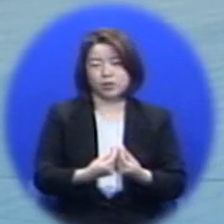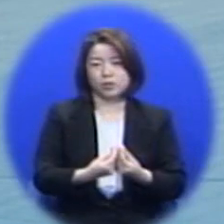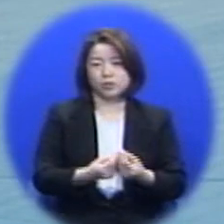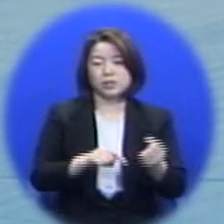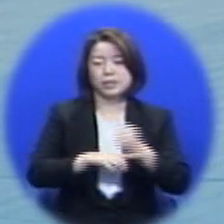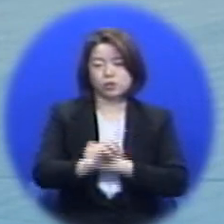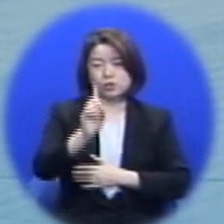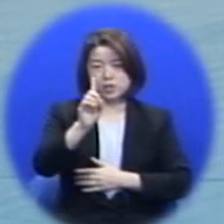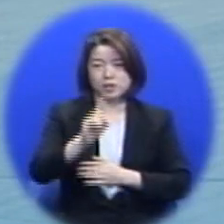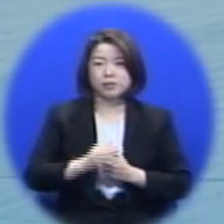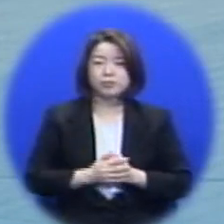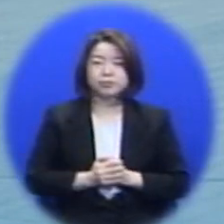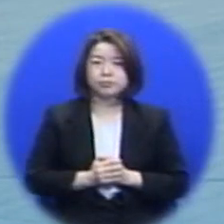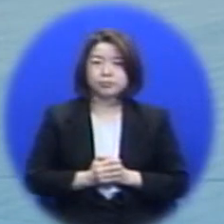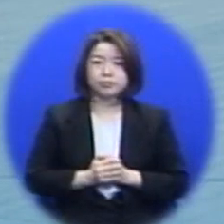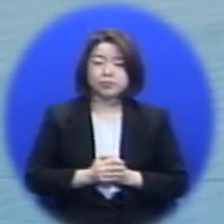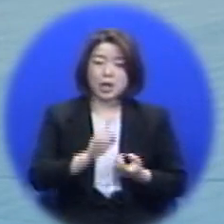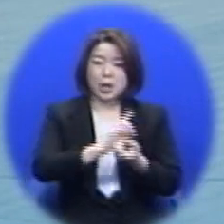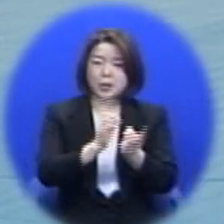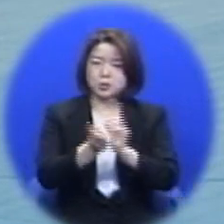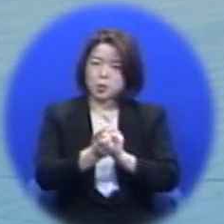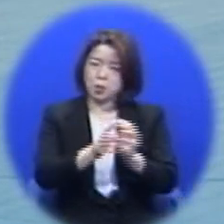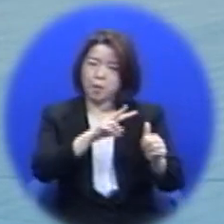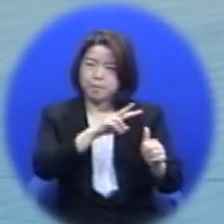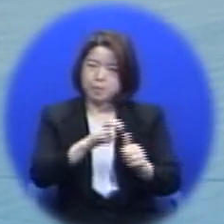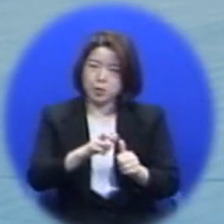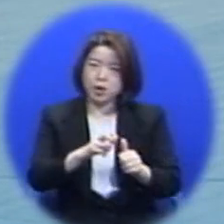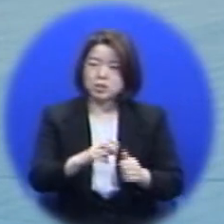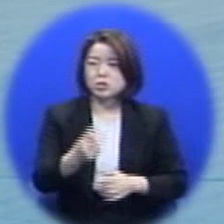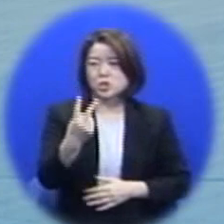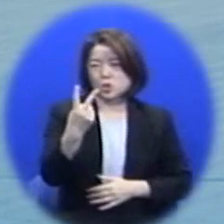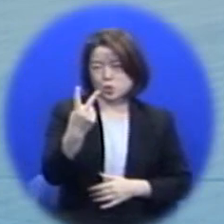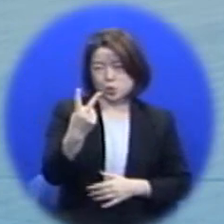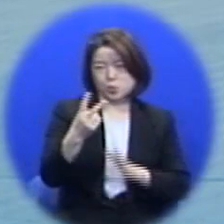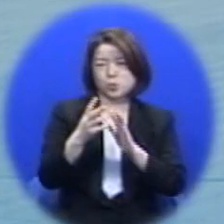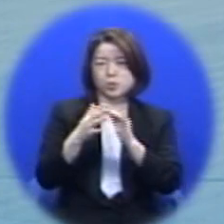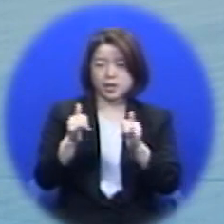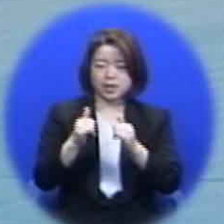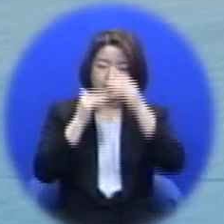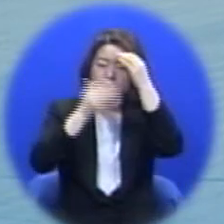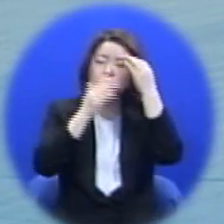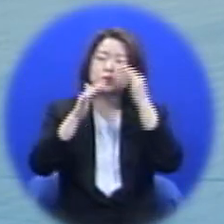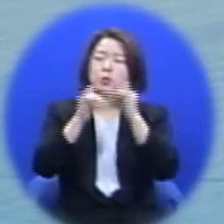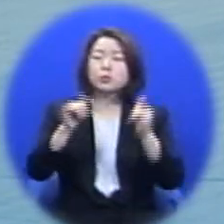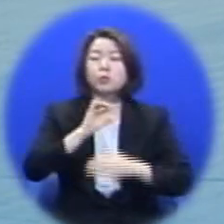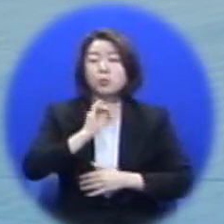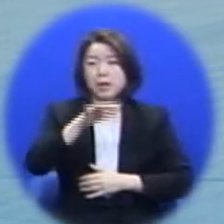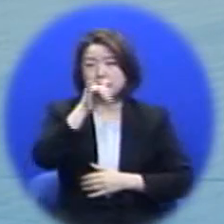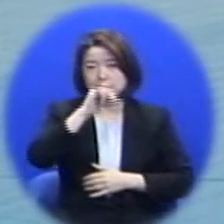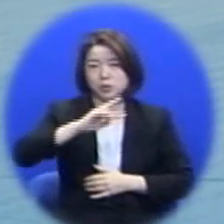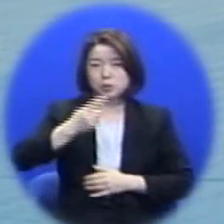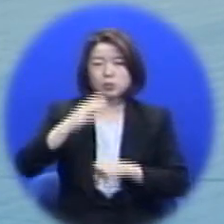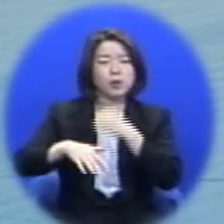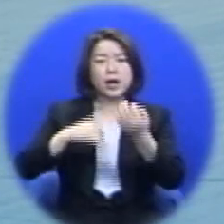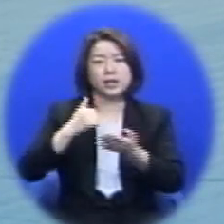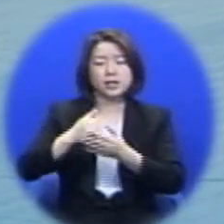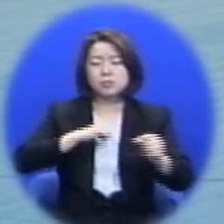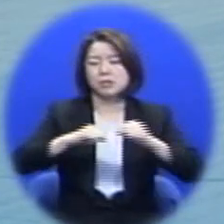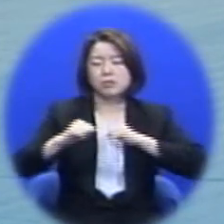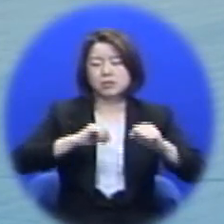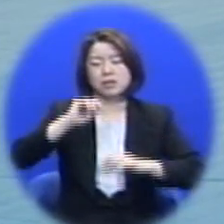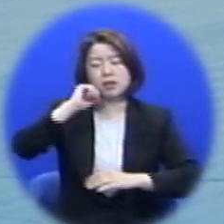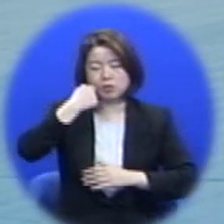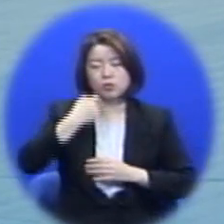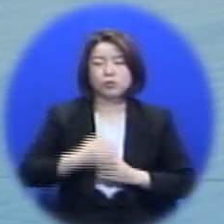하나밖에 없습니다. 서로 미워하는 두 사람의 성도만 있어도 하나님은 역사하실 수가 없습니다.